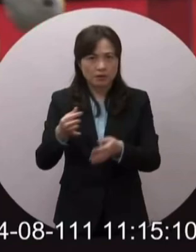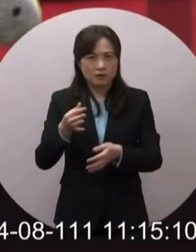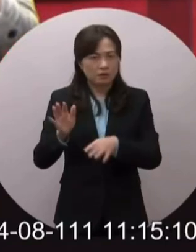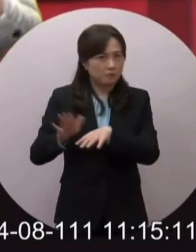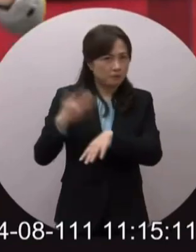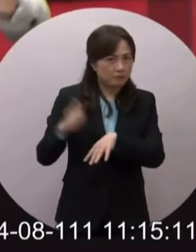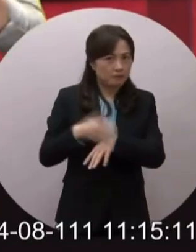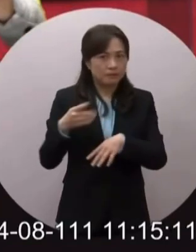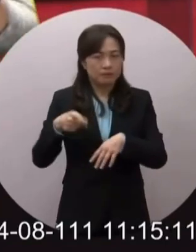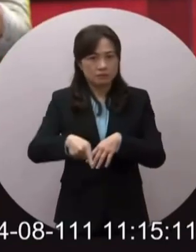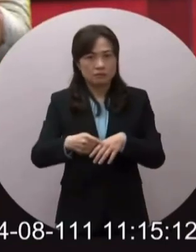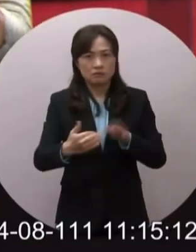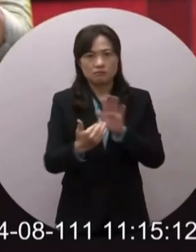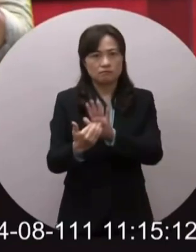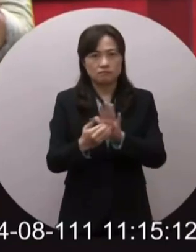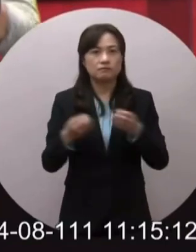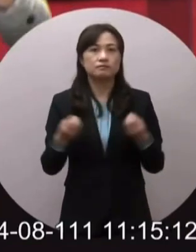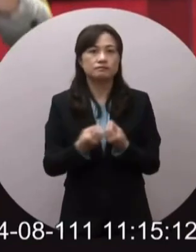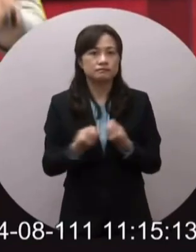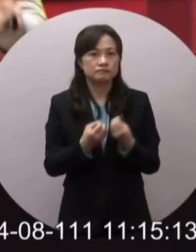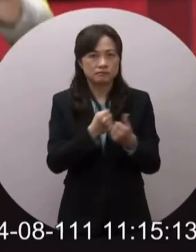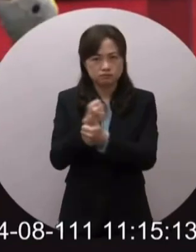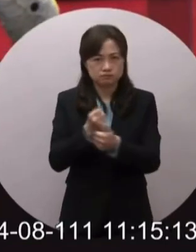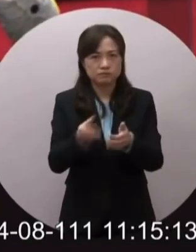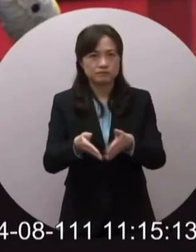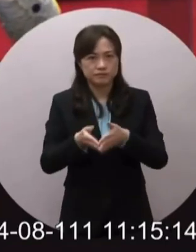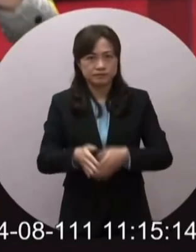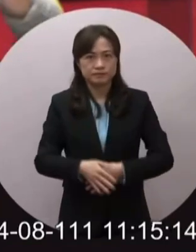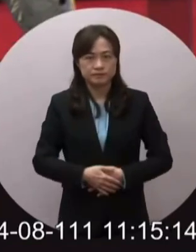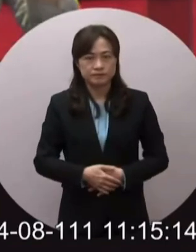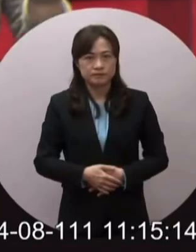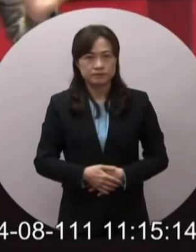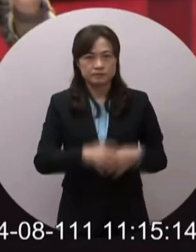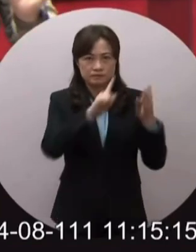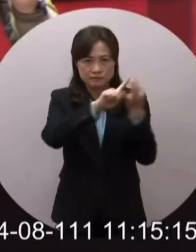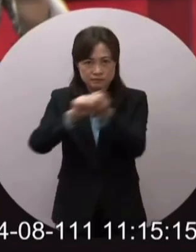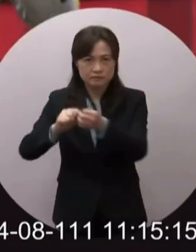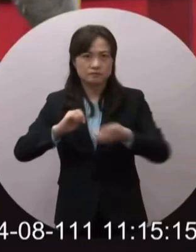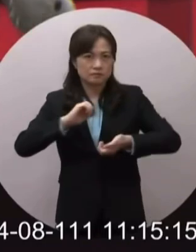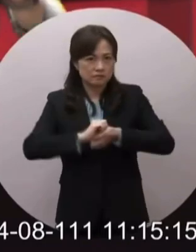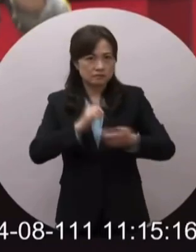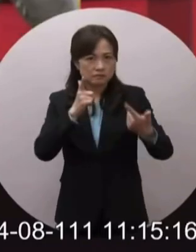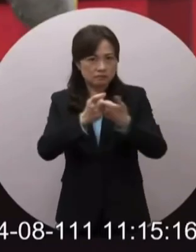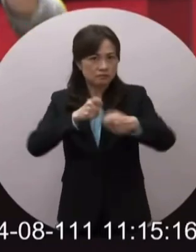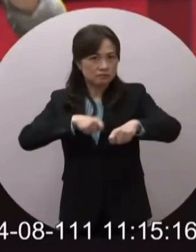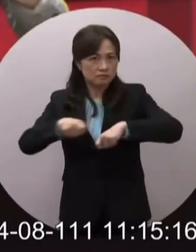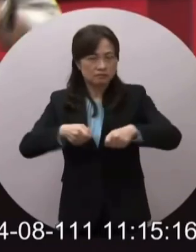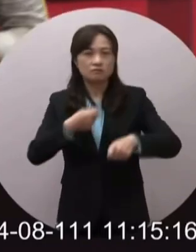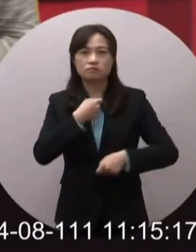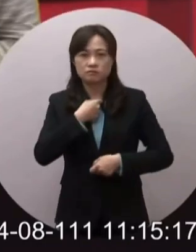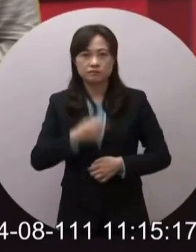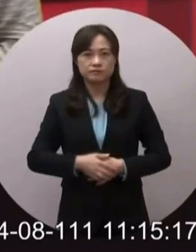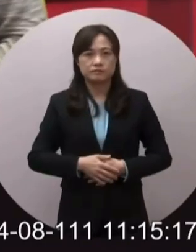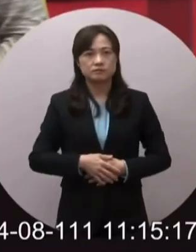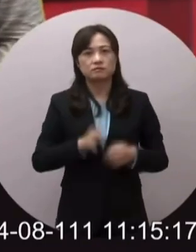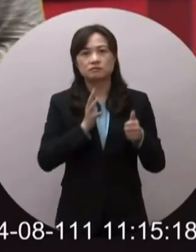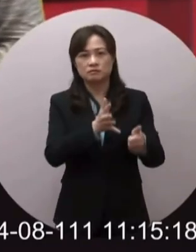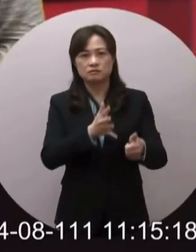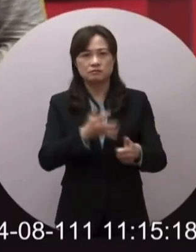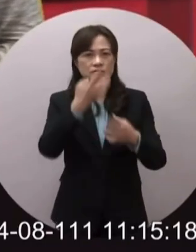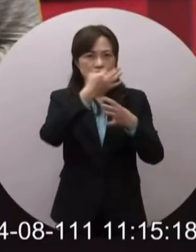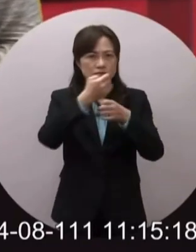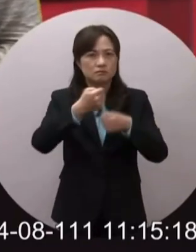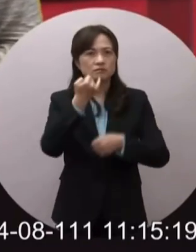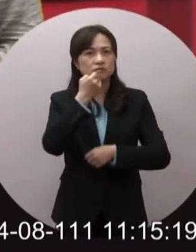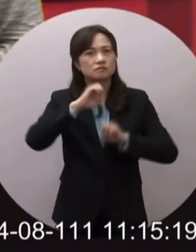做相关的管控，这些都必须要做配套的。所以我们希望，请问大概什么时候会